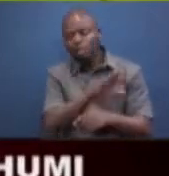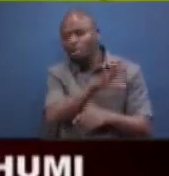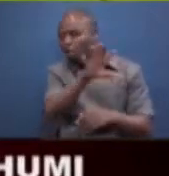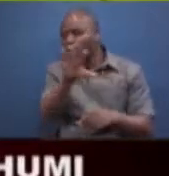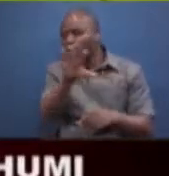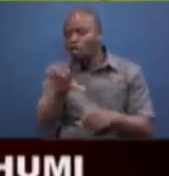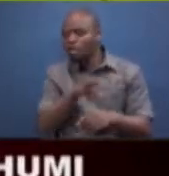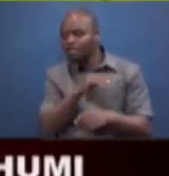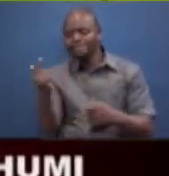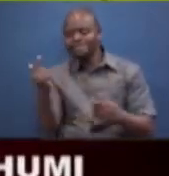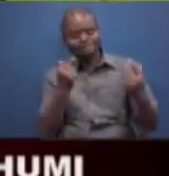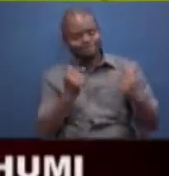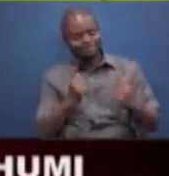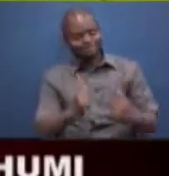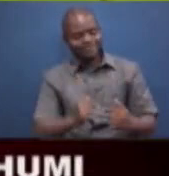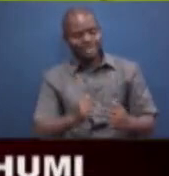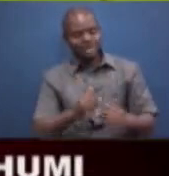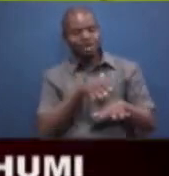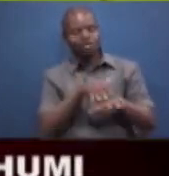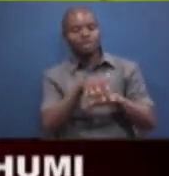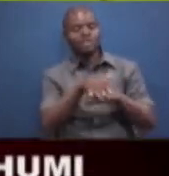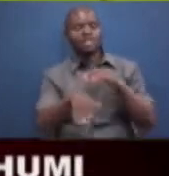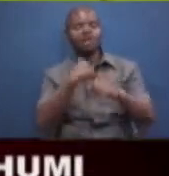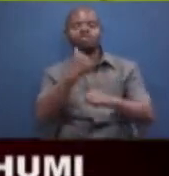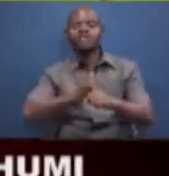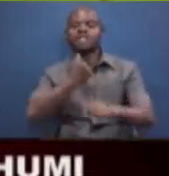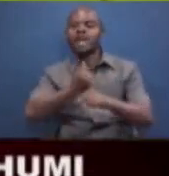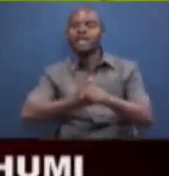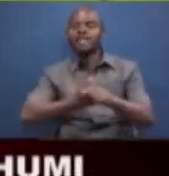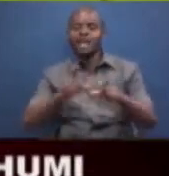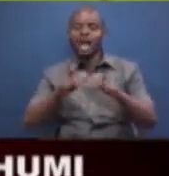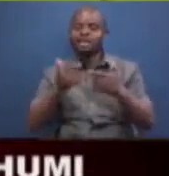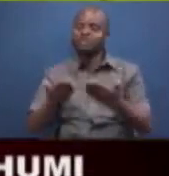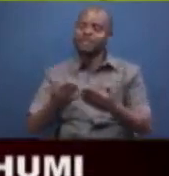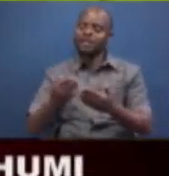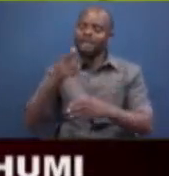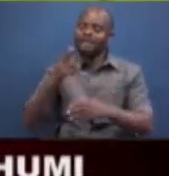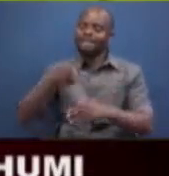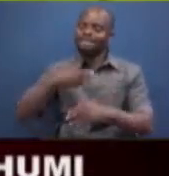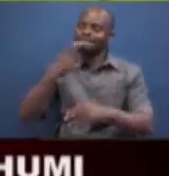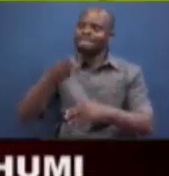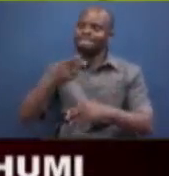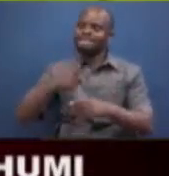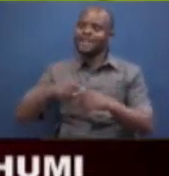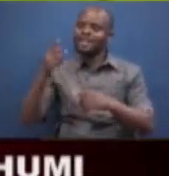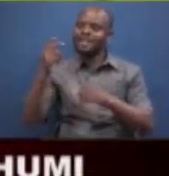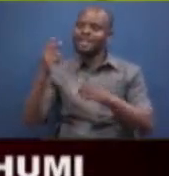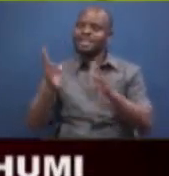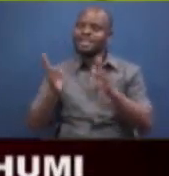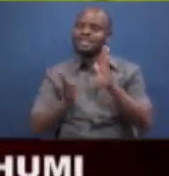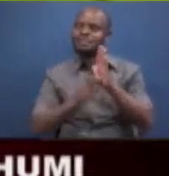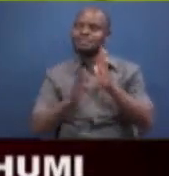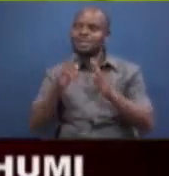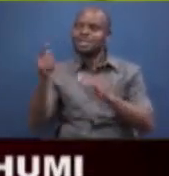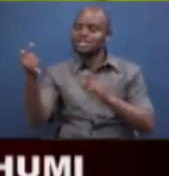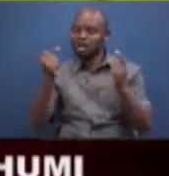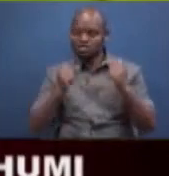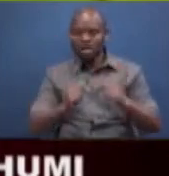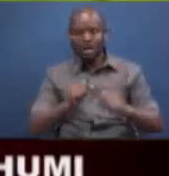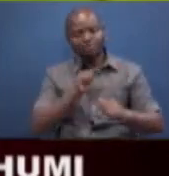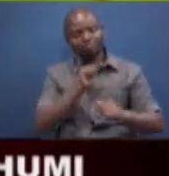walokuja hapa mbele wameeleza utekelezaji, lakini na hizo bilioni 470 zinakuja